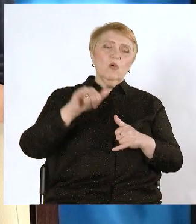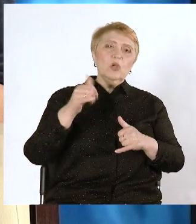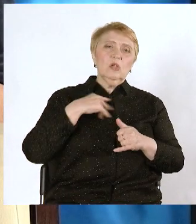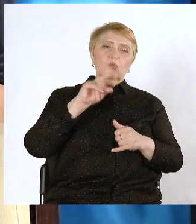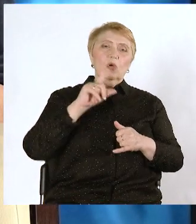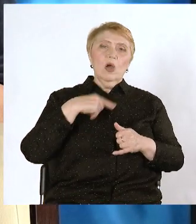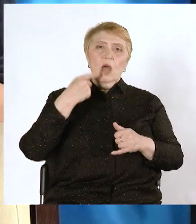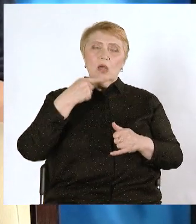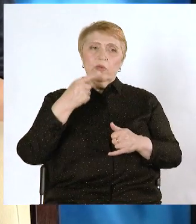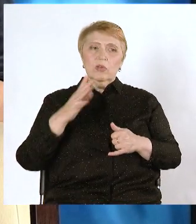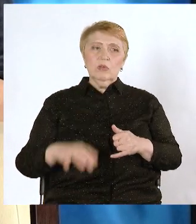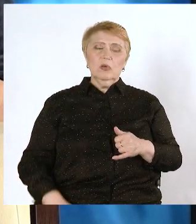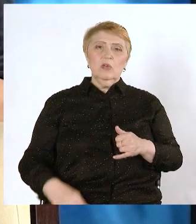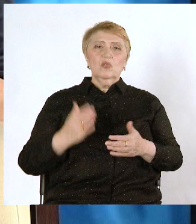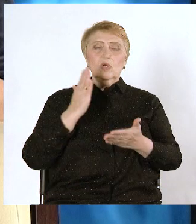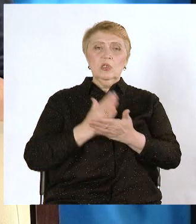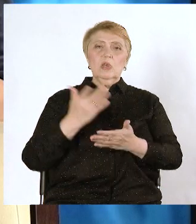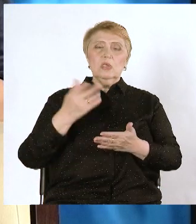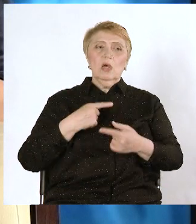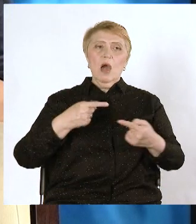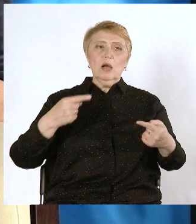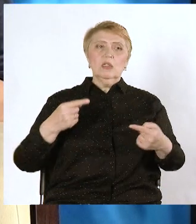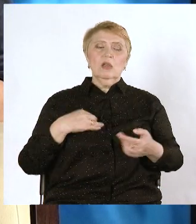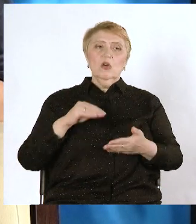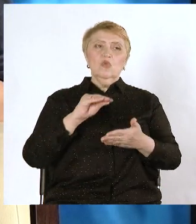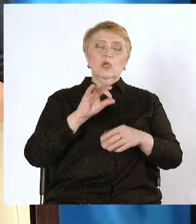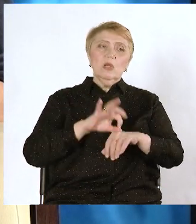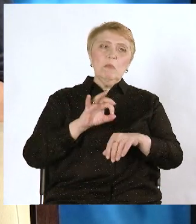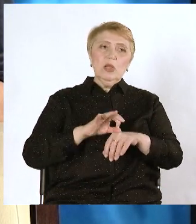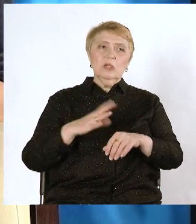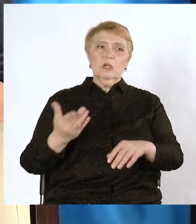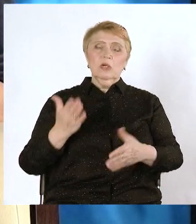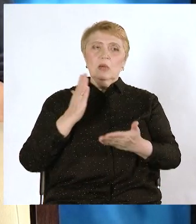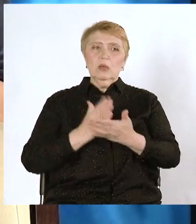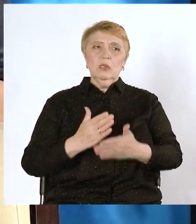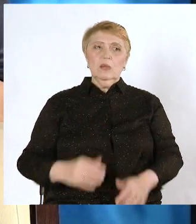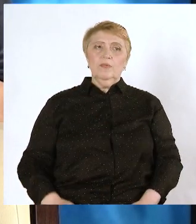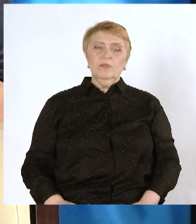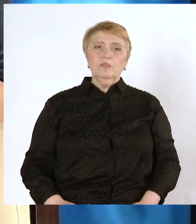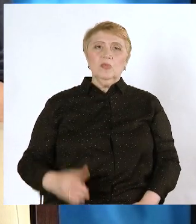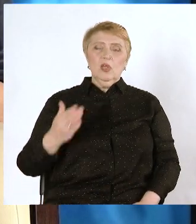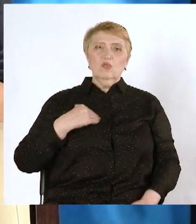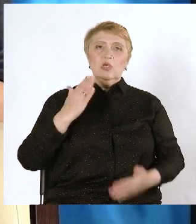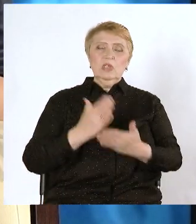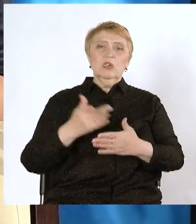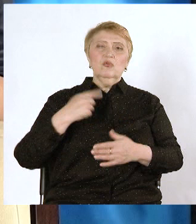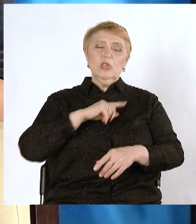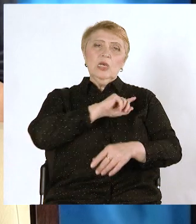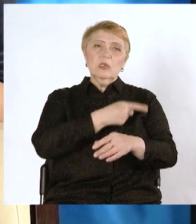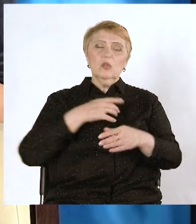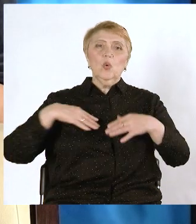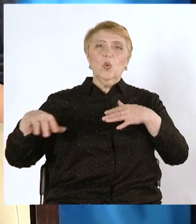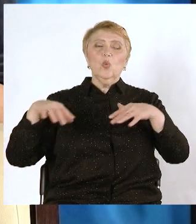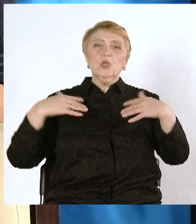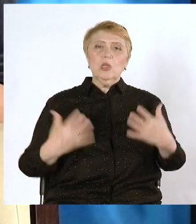том что в симптоматики многих заболеваний говорят что синдром повышенные устала да да вот а